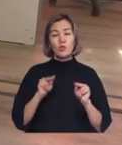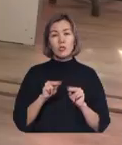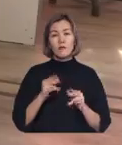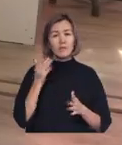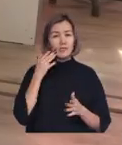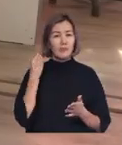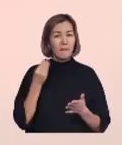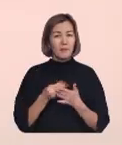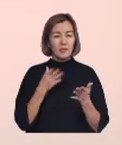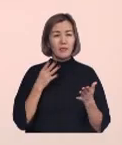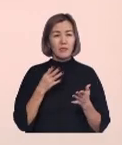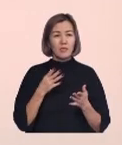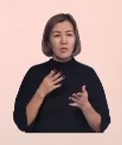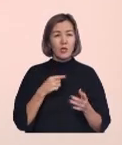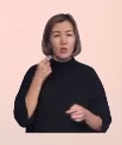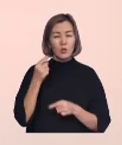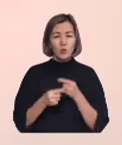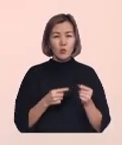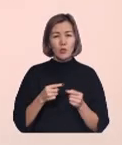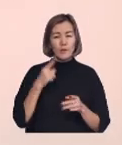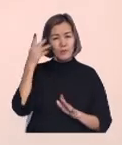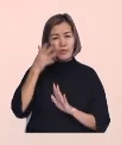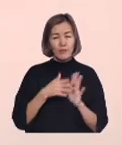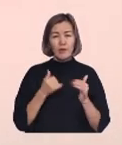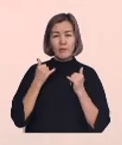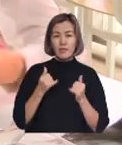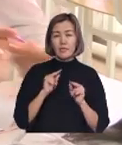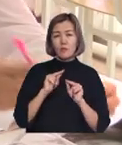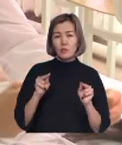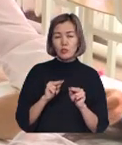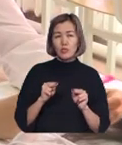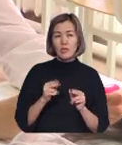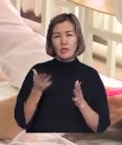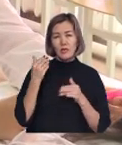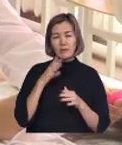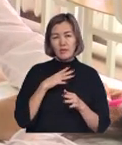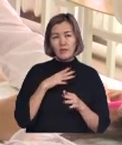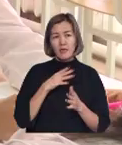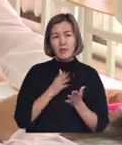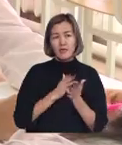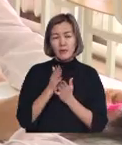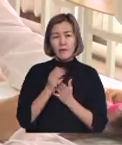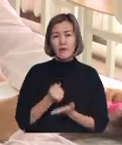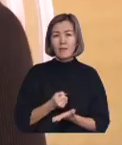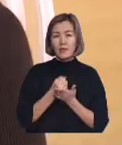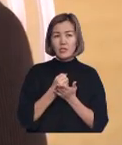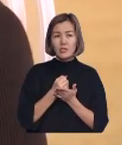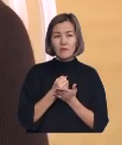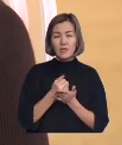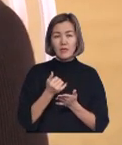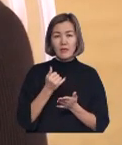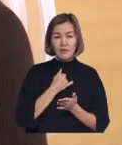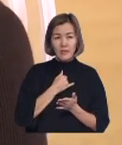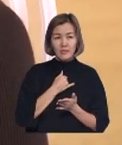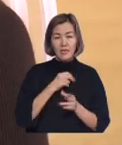бесценен. И только спустя многие годы мы понимаем это и благодарим наших наставников, которые когда-то направляли и поддерживали нас. Однако сами